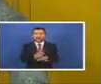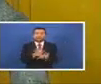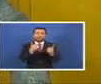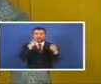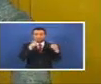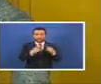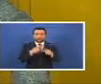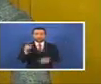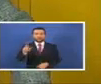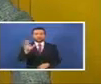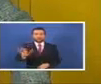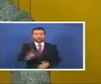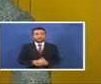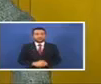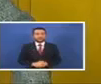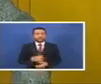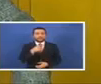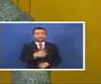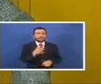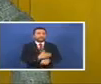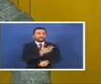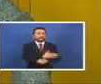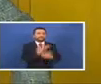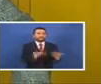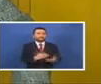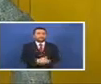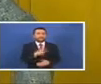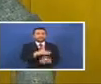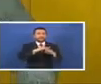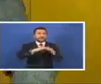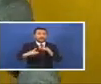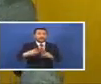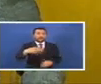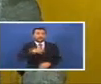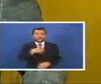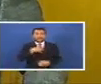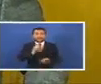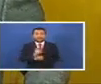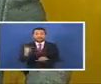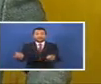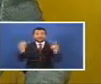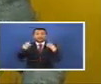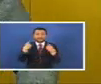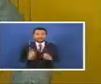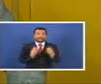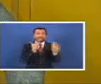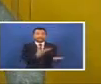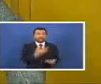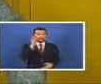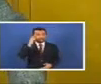yerindeydi. Peki bu ülkede halkın kendisini temsil ettirme